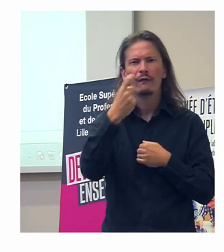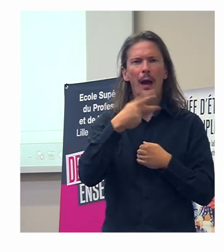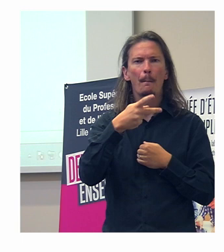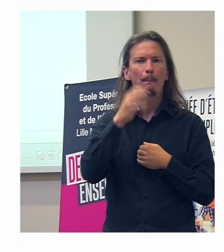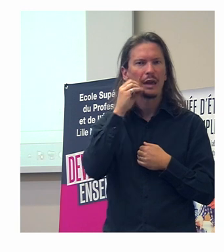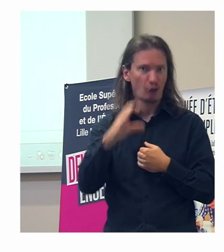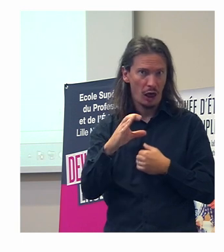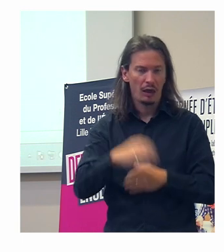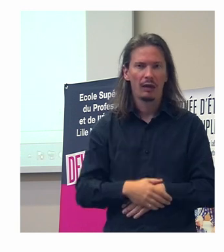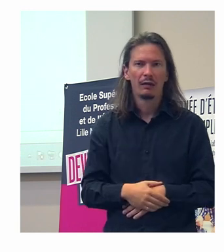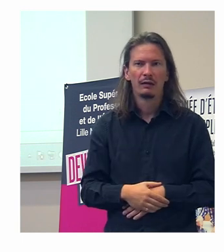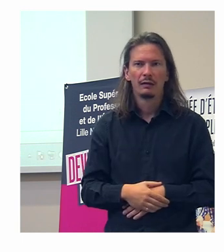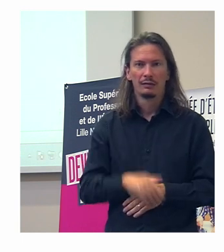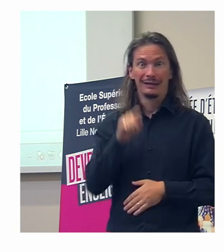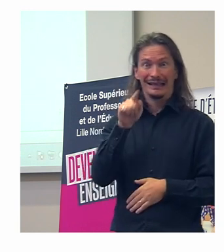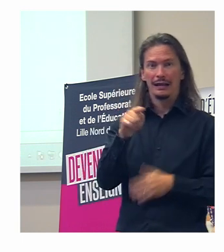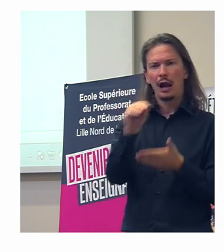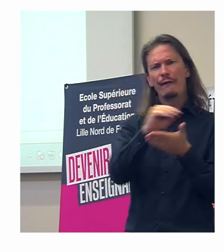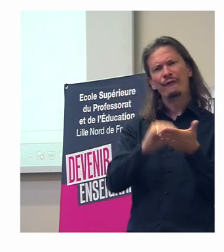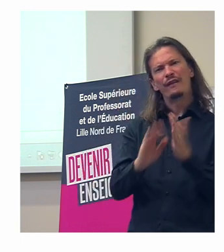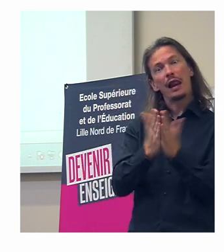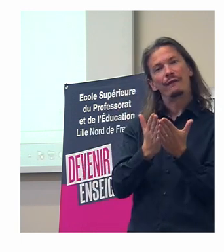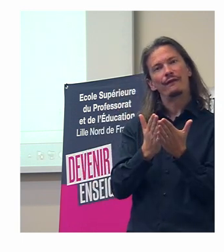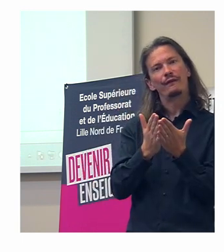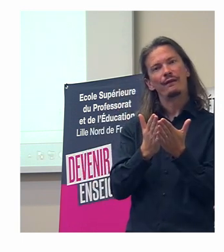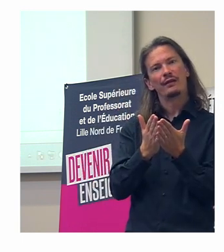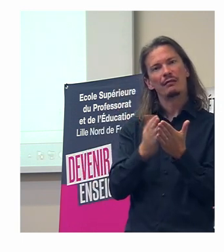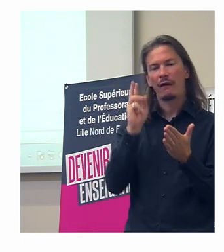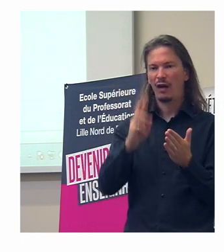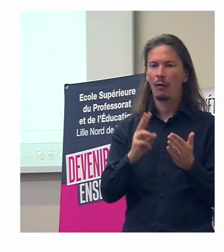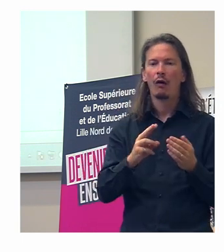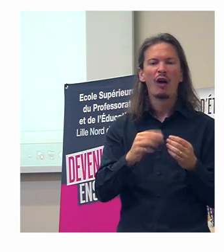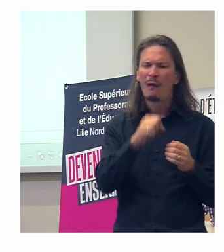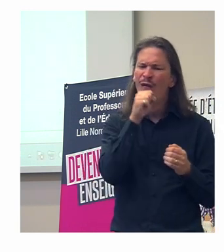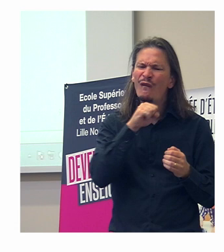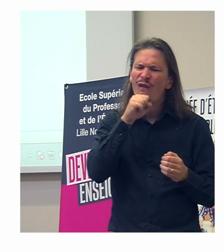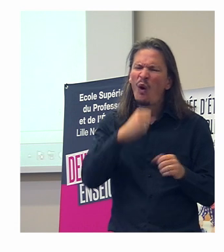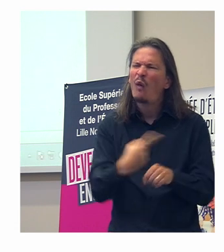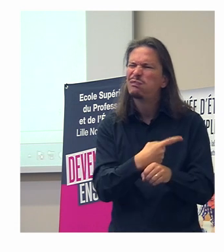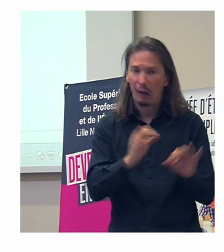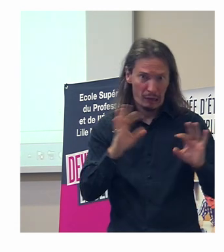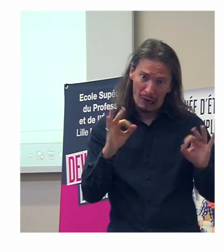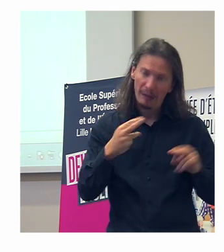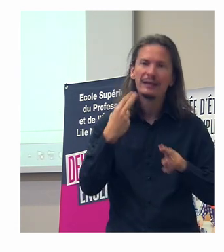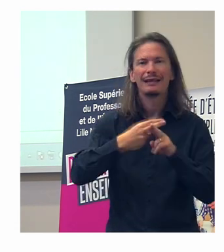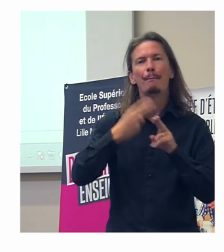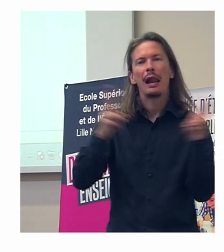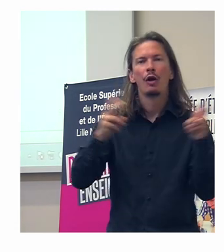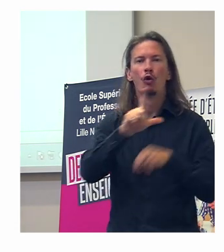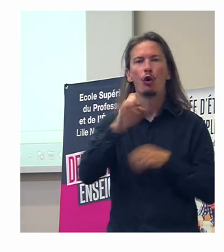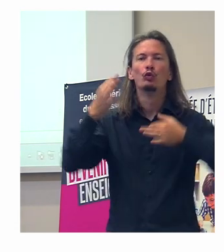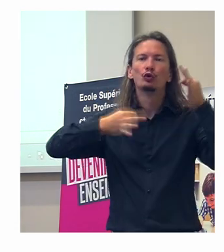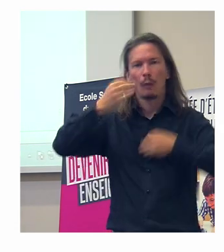Piaget, qui écrit un livre qui, à mon avis, n'a perdu aucune ride aujourd'hui, qui s'appelle « Le jugement moral »,